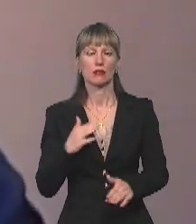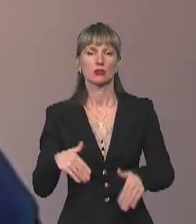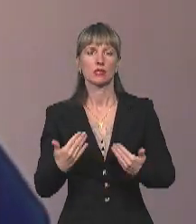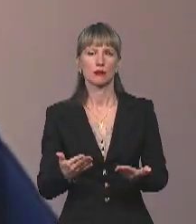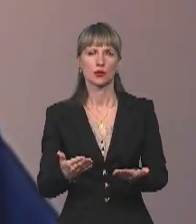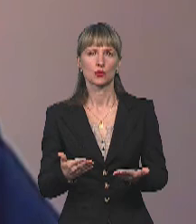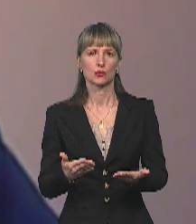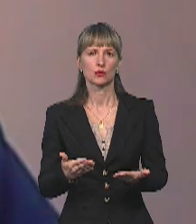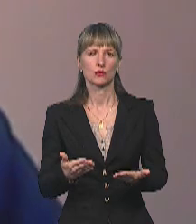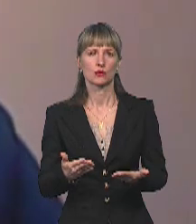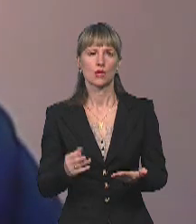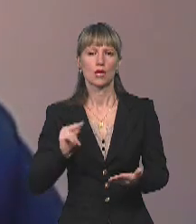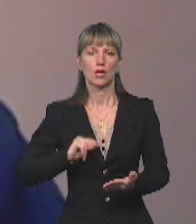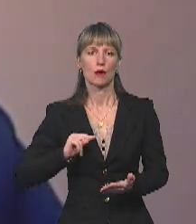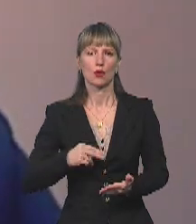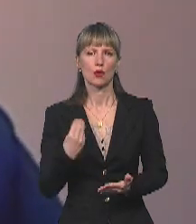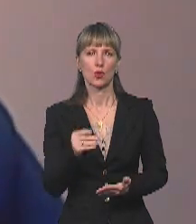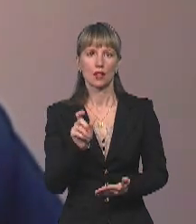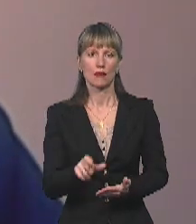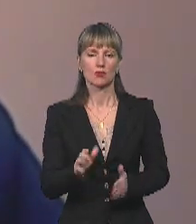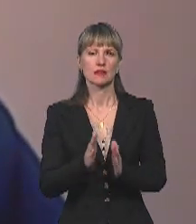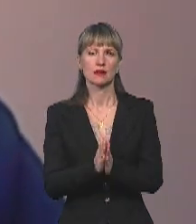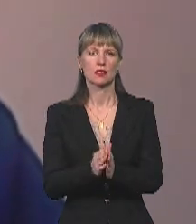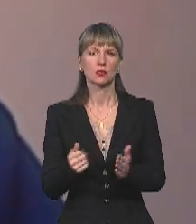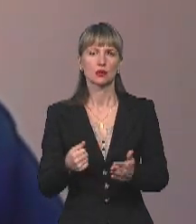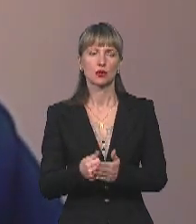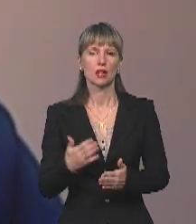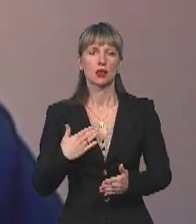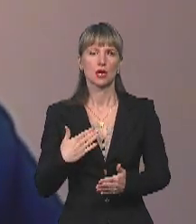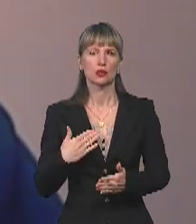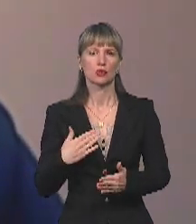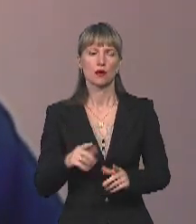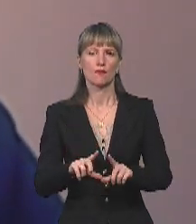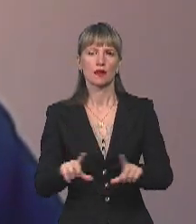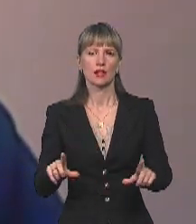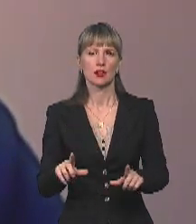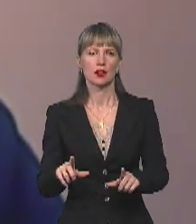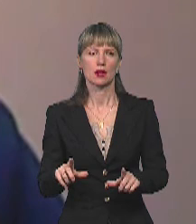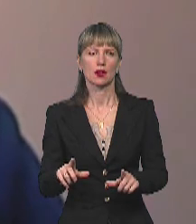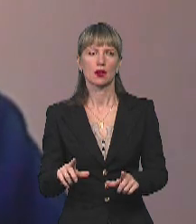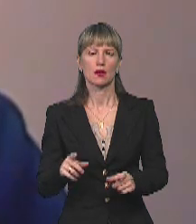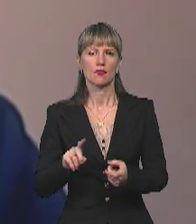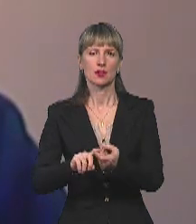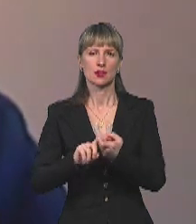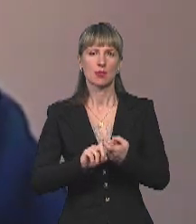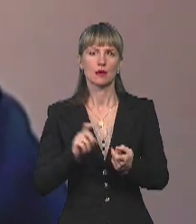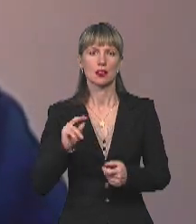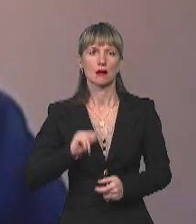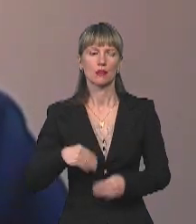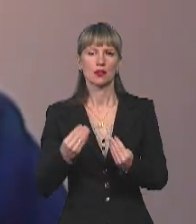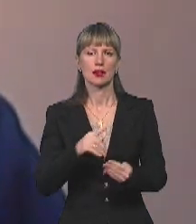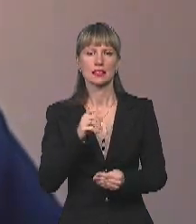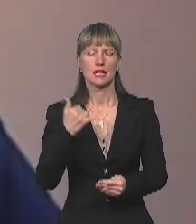рекомендую роботодавцям звертатися до нашого відділу взаємодії з роботодавцями за